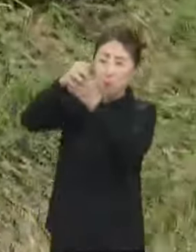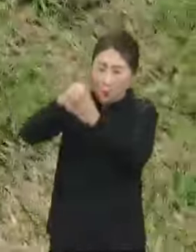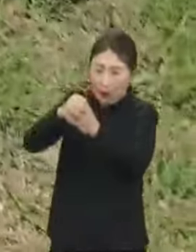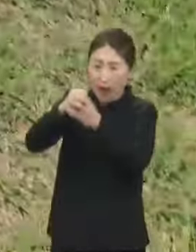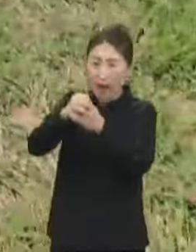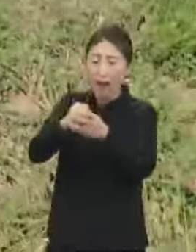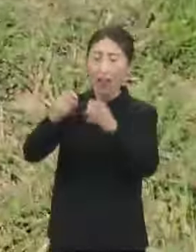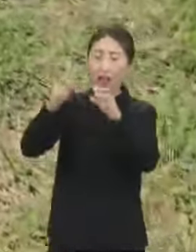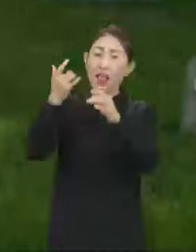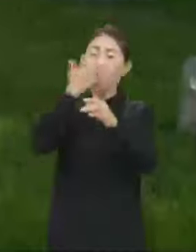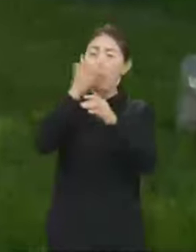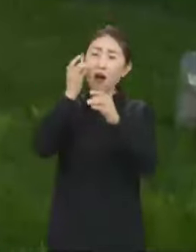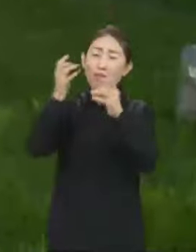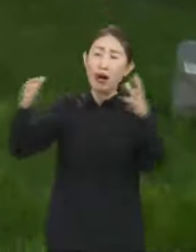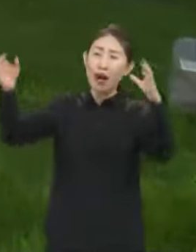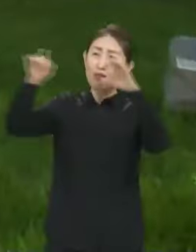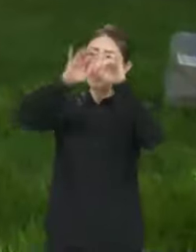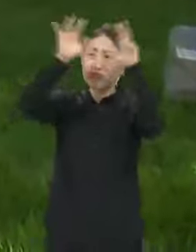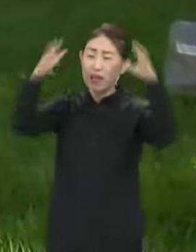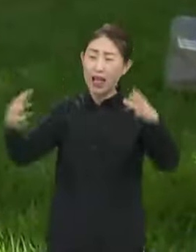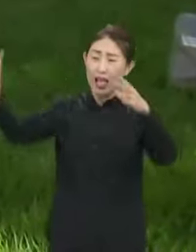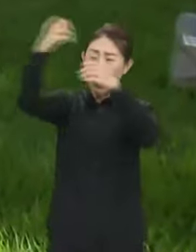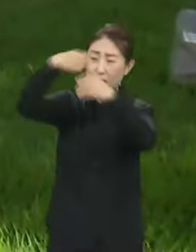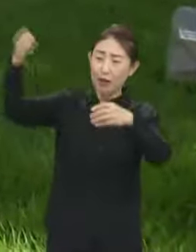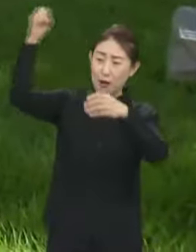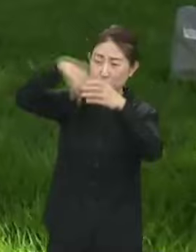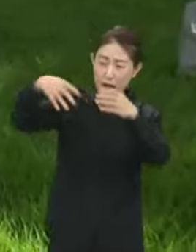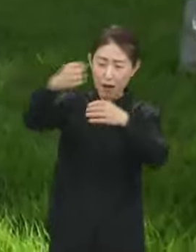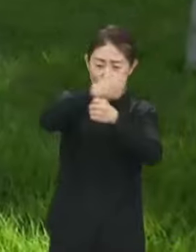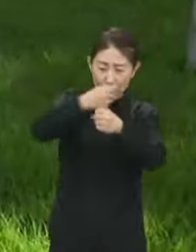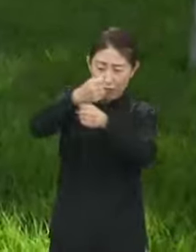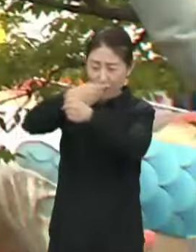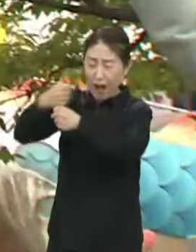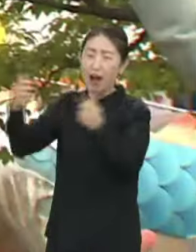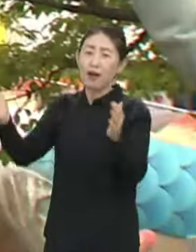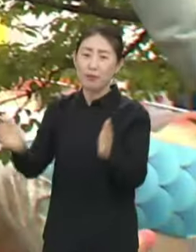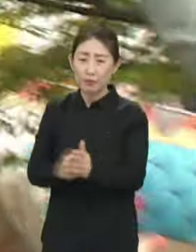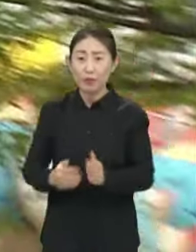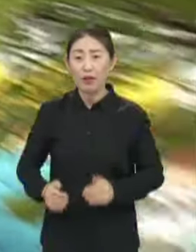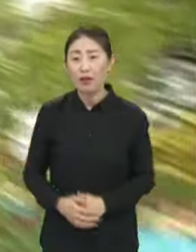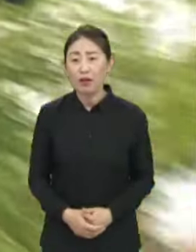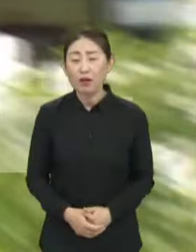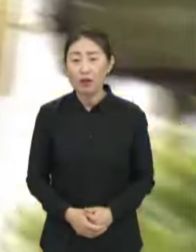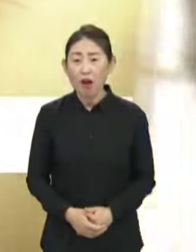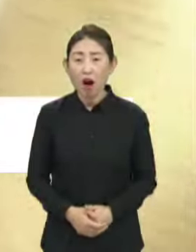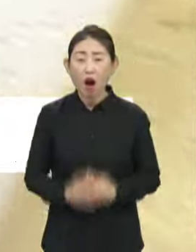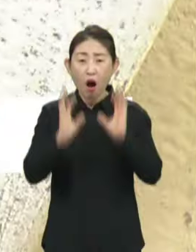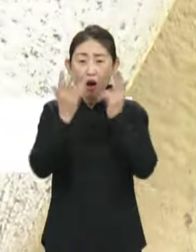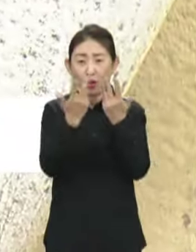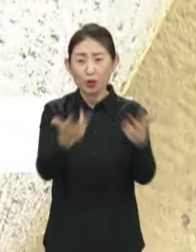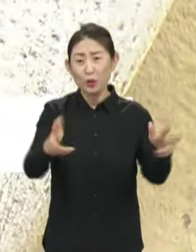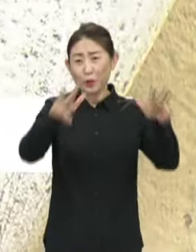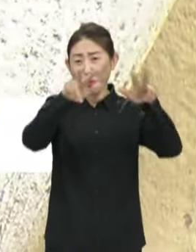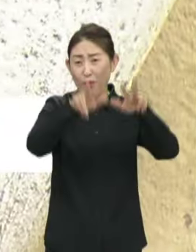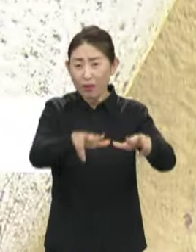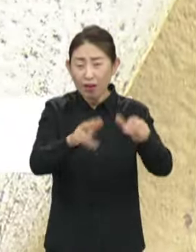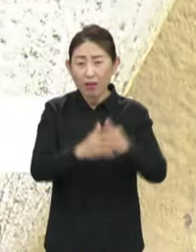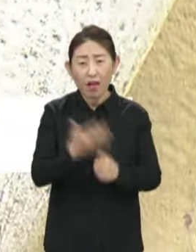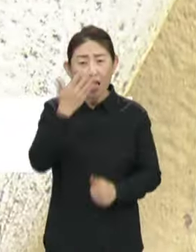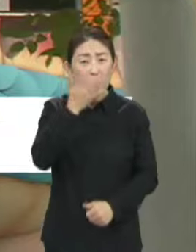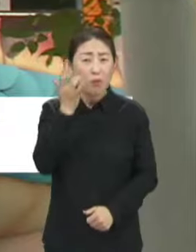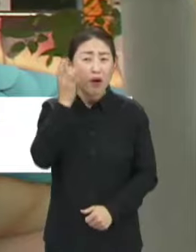나온 커다란 벌집을 두 개 봉투에 나눠 담으며 상황은 마무리됐습니다. 도심 속 어린이 공원에도 작은 벌집이